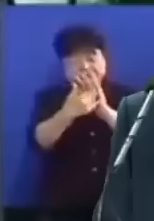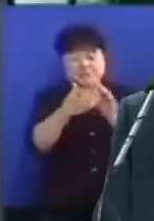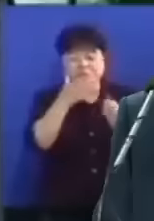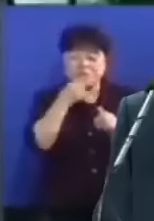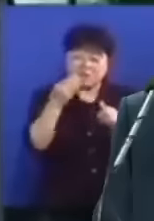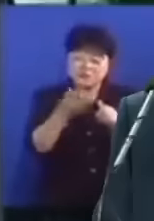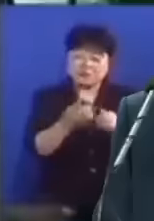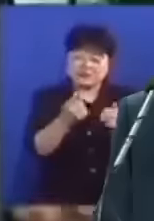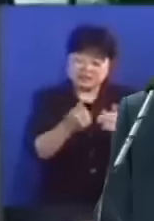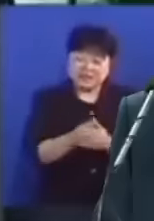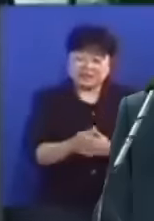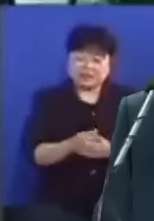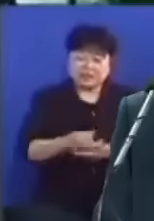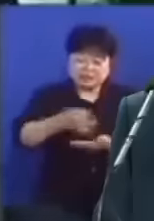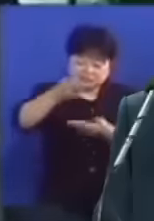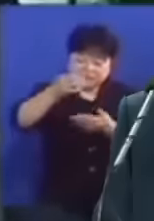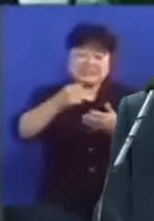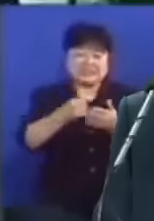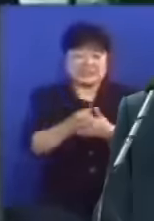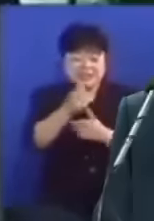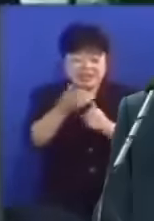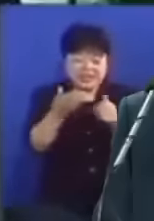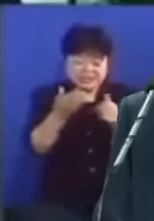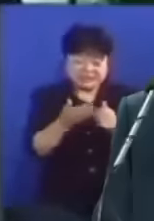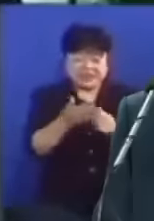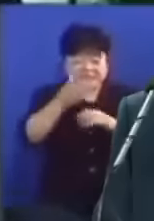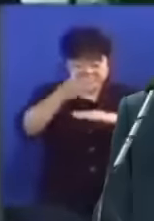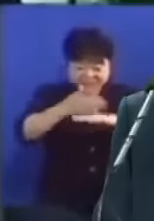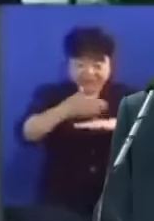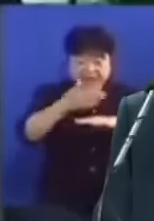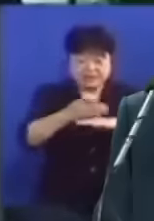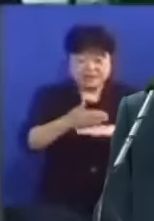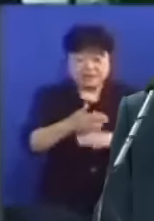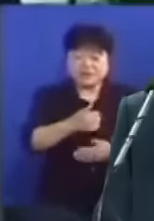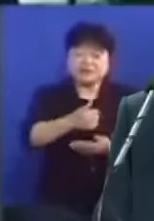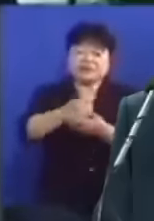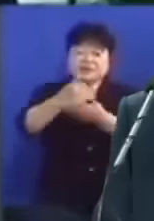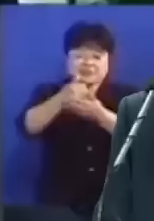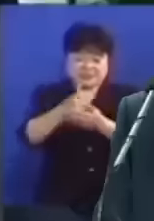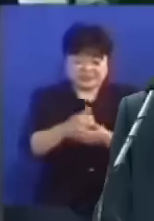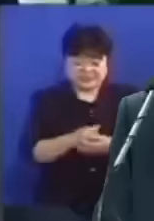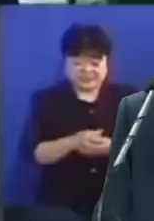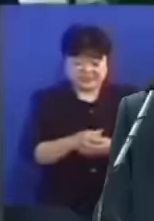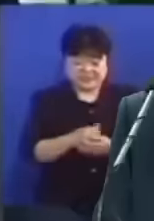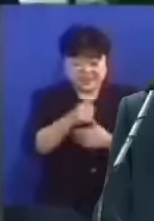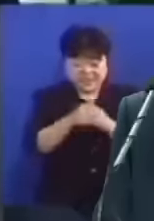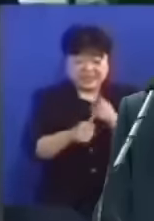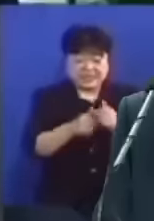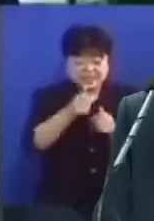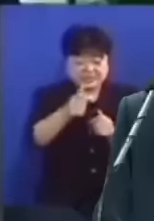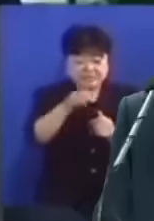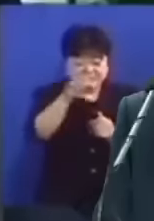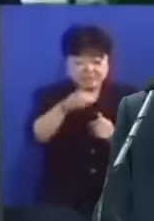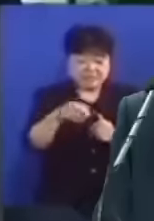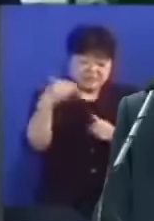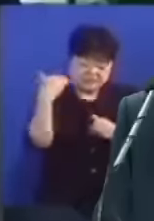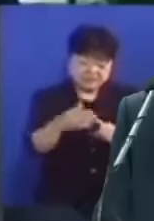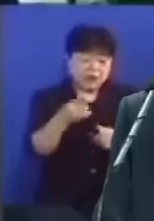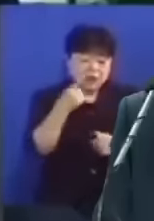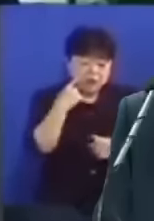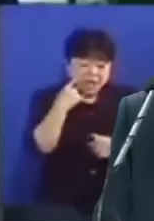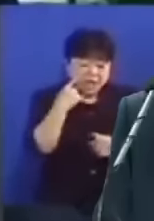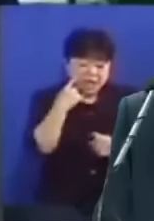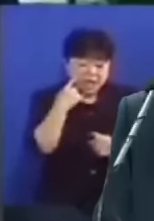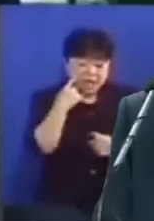복을 주어서 재산이 저렇게 많아지니까 하나님 섬기지 손을 들어서 치십시오.